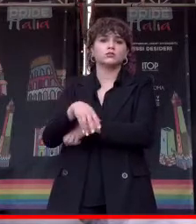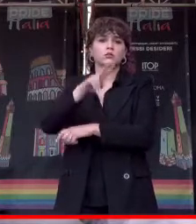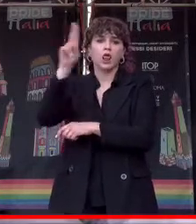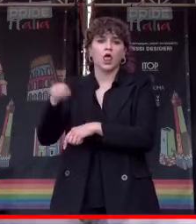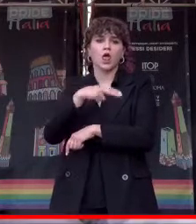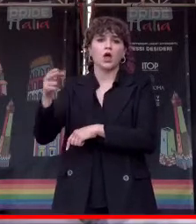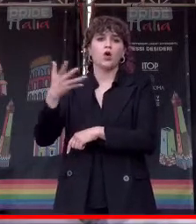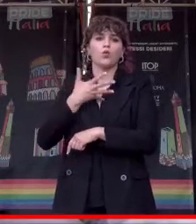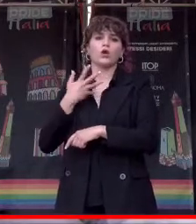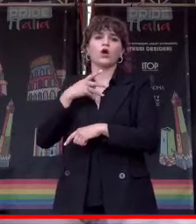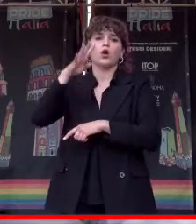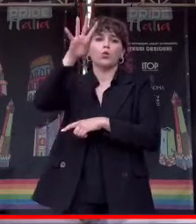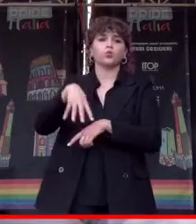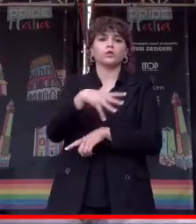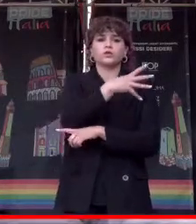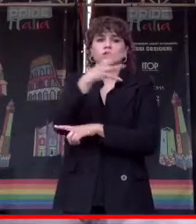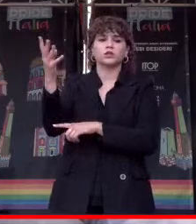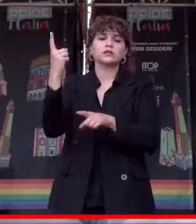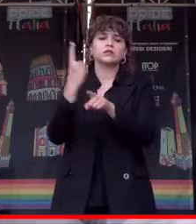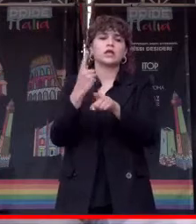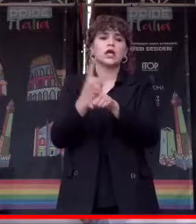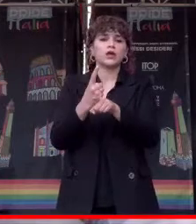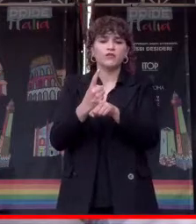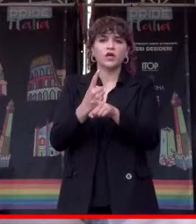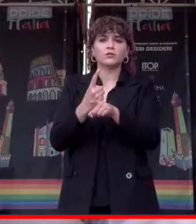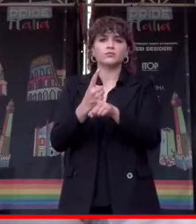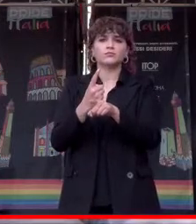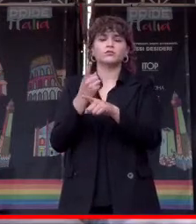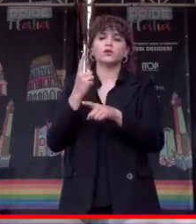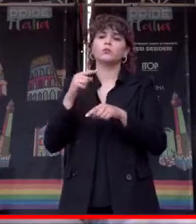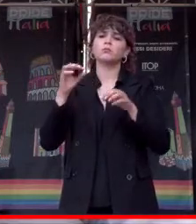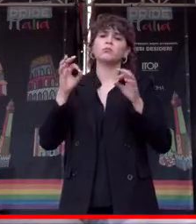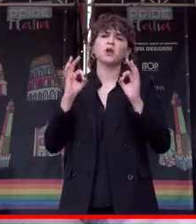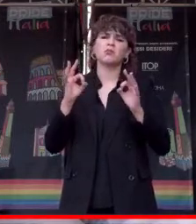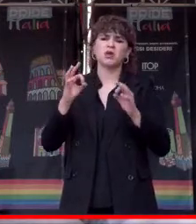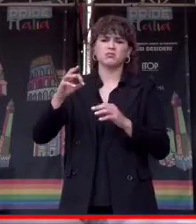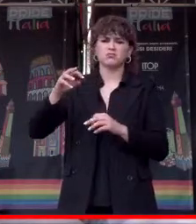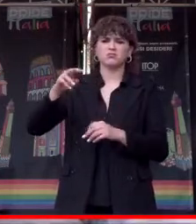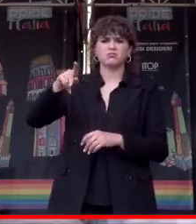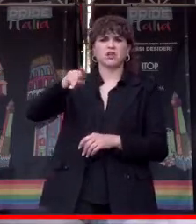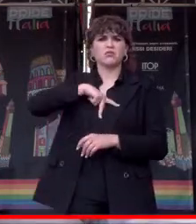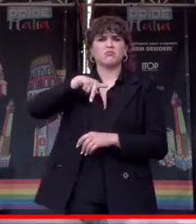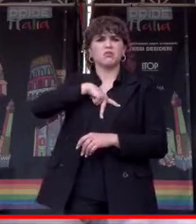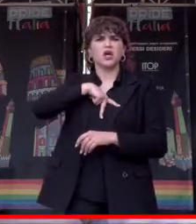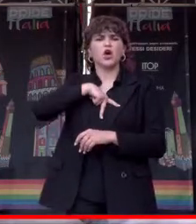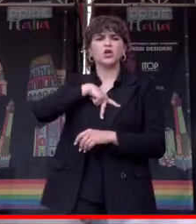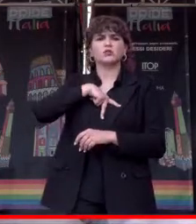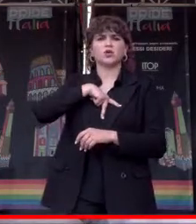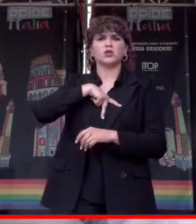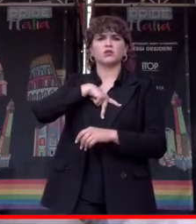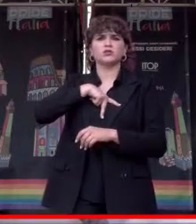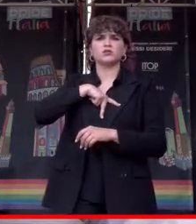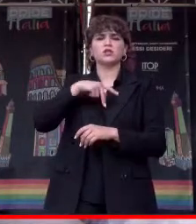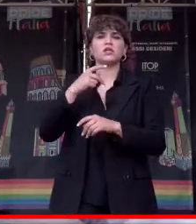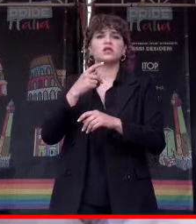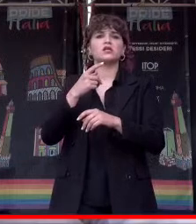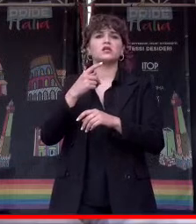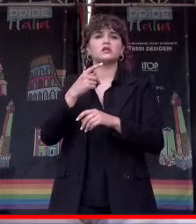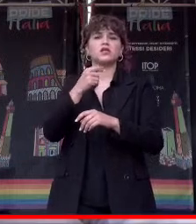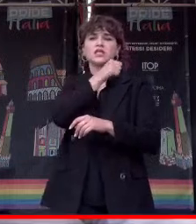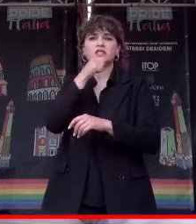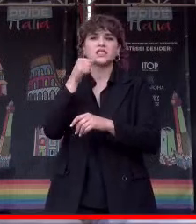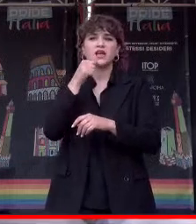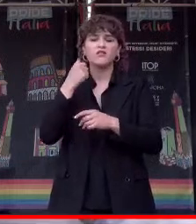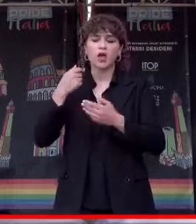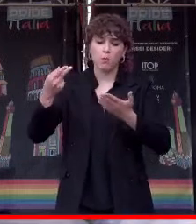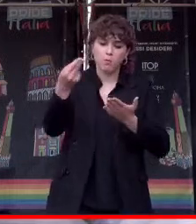bisogna, torniamo agli egoismi, bisogna capire che c'è bisogno di fare una programmazione, una